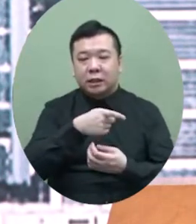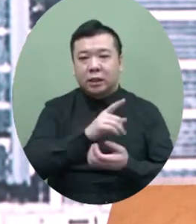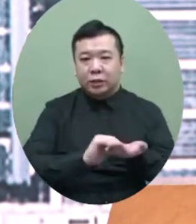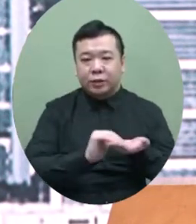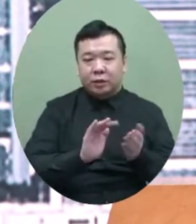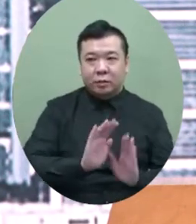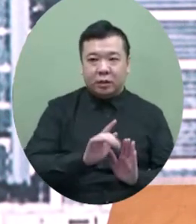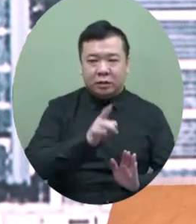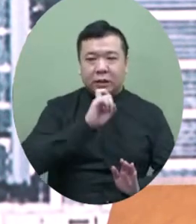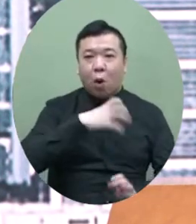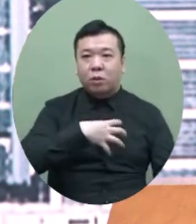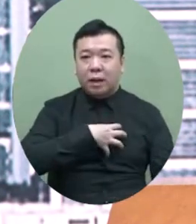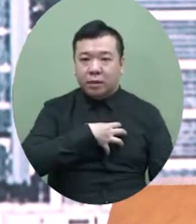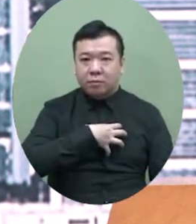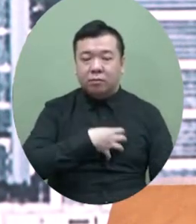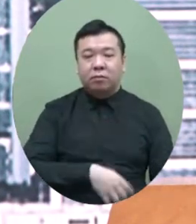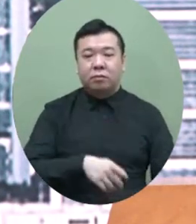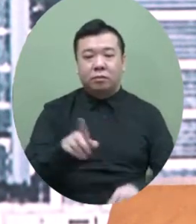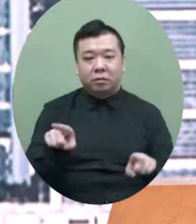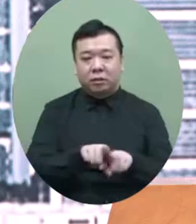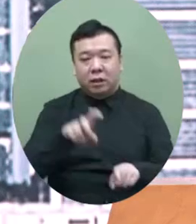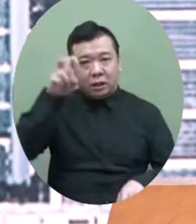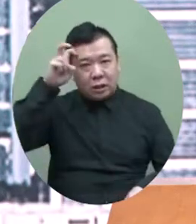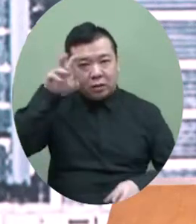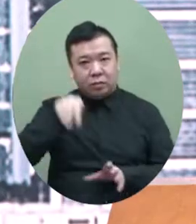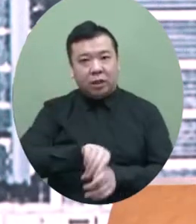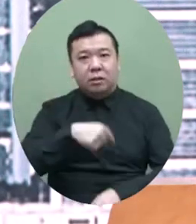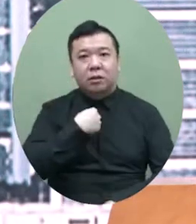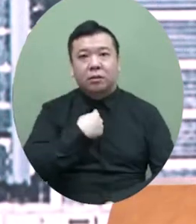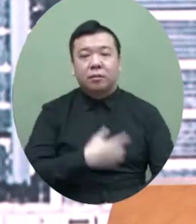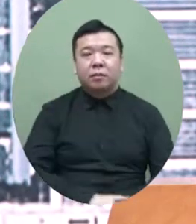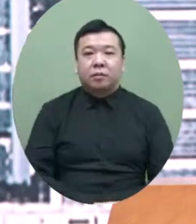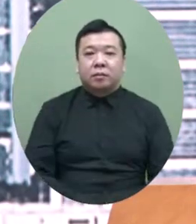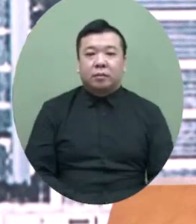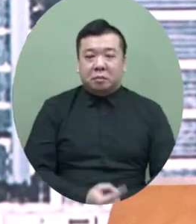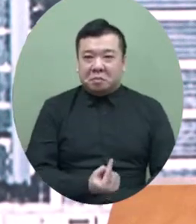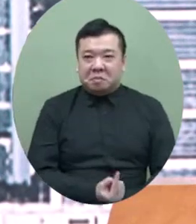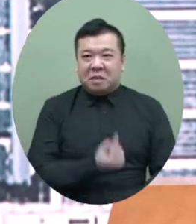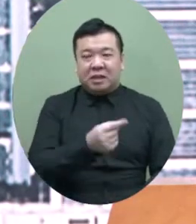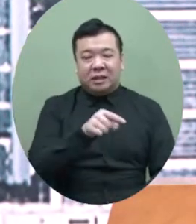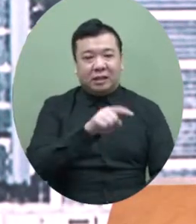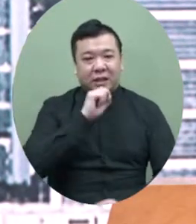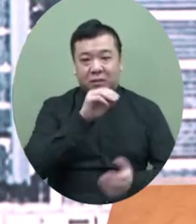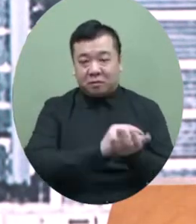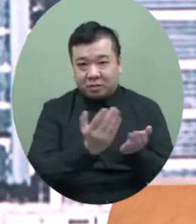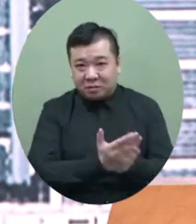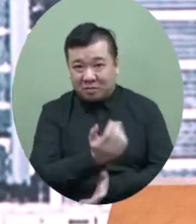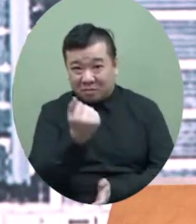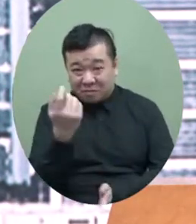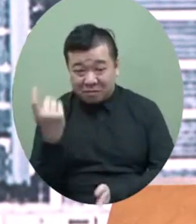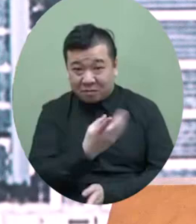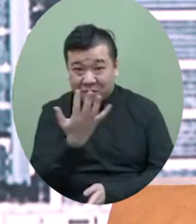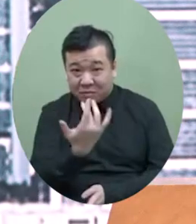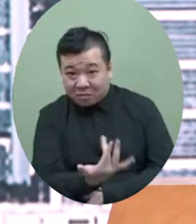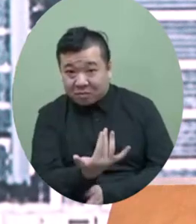事有所擔憂嘅因素，都係要考慮在內嘅。咁所以唔係單純以出現咗幾多個確診個